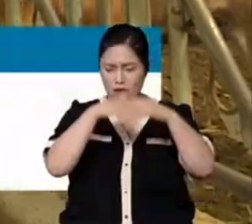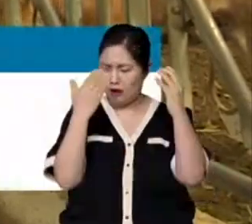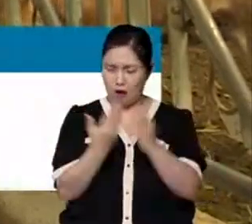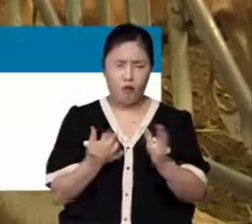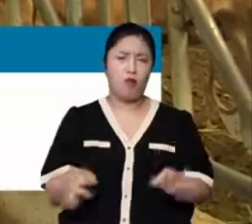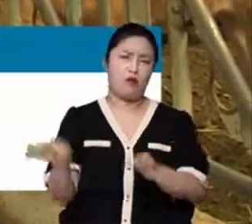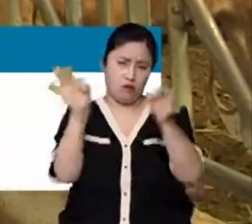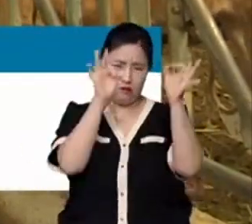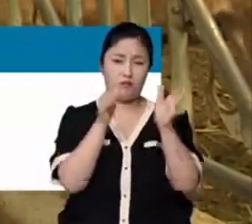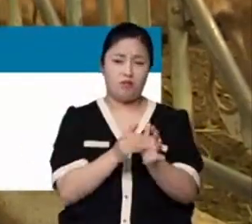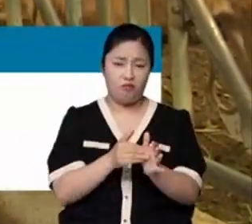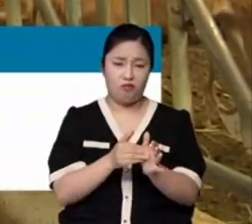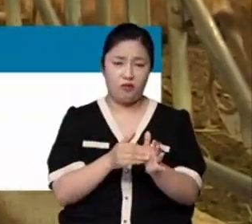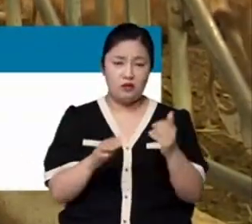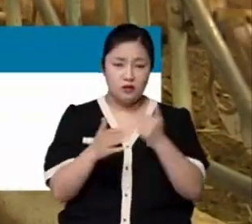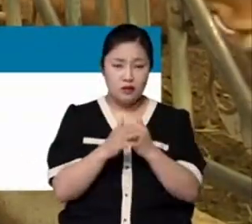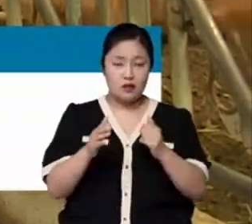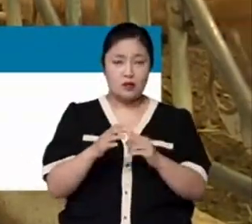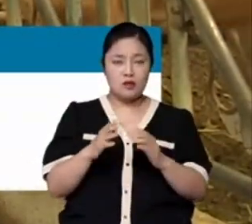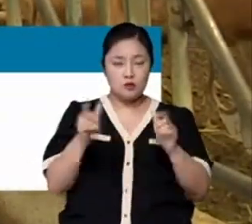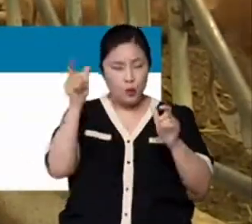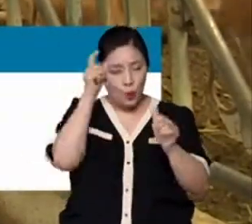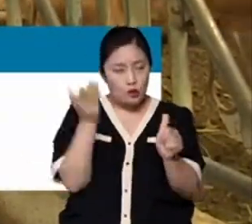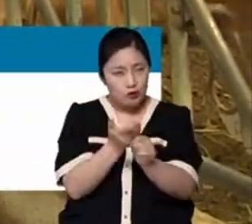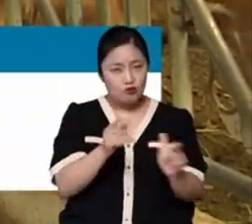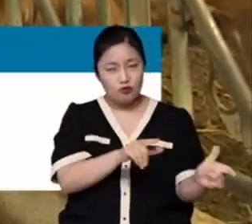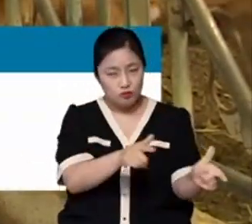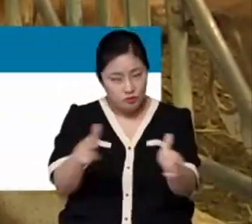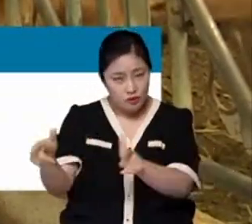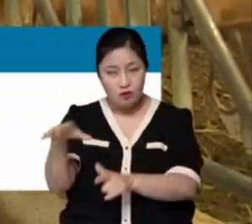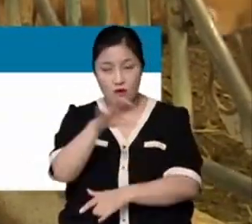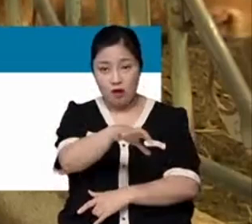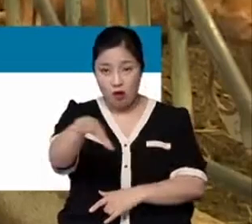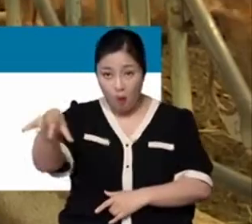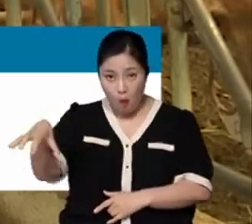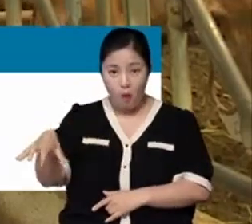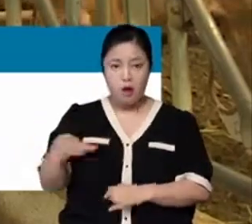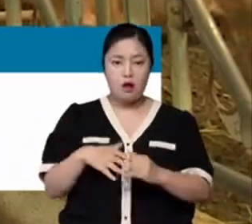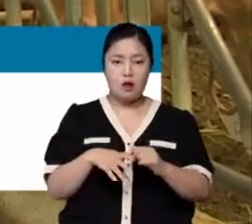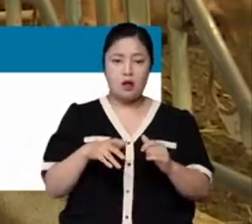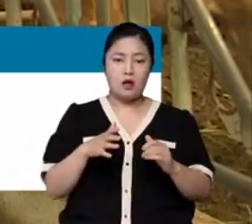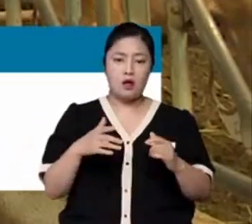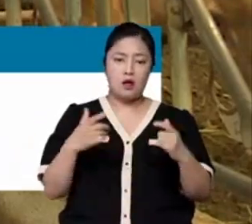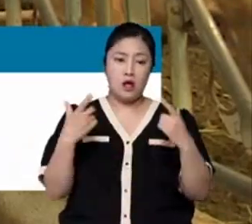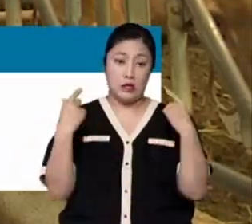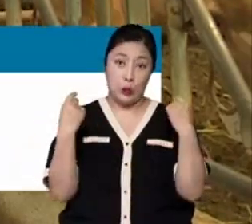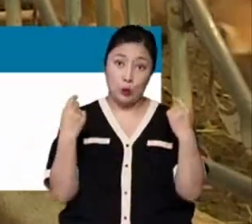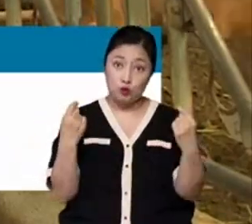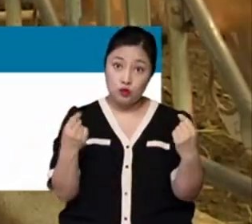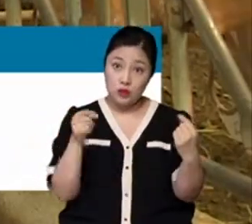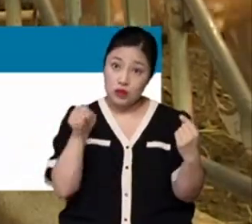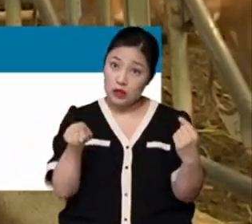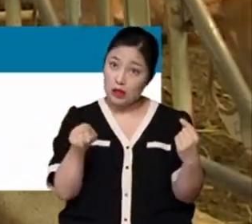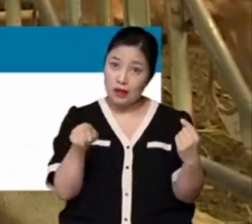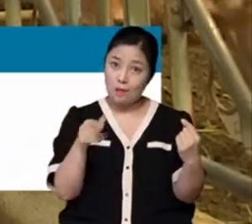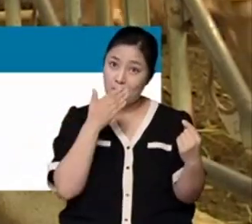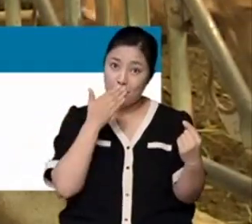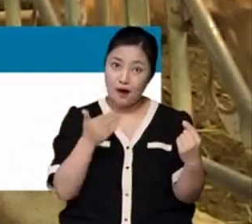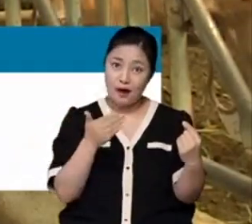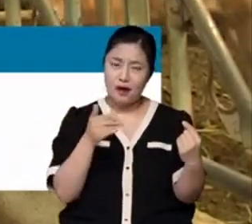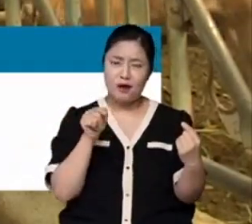올랐죠. 그래서 지금 축산 농가들이 지금 현상규지 여기가